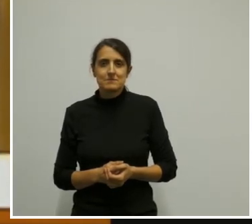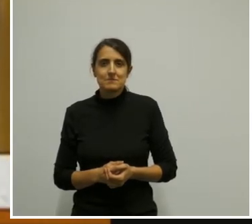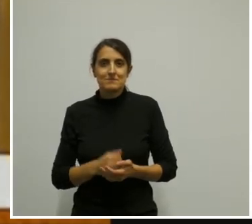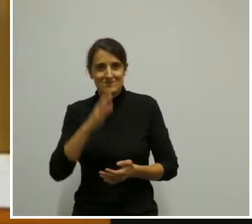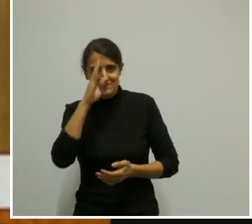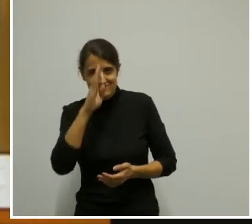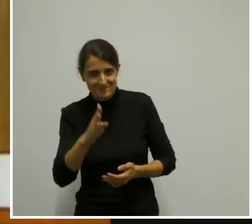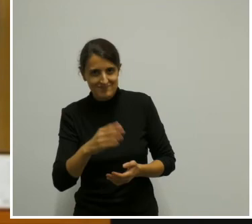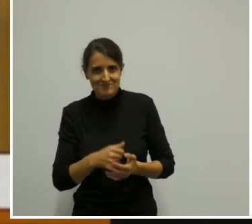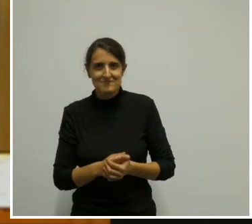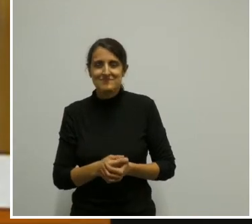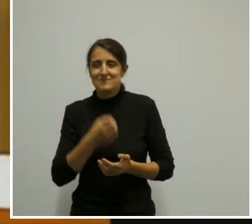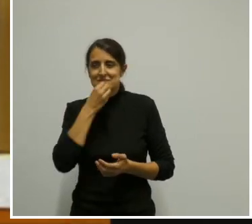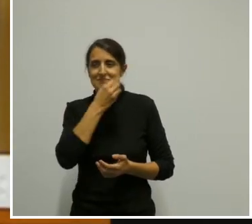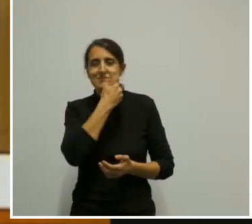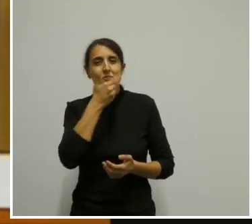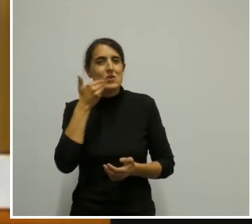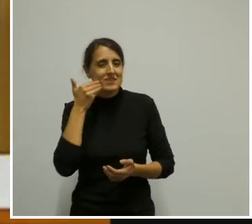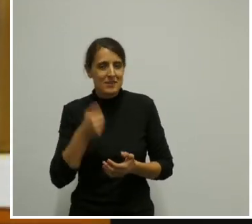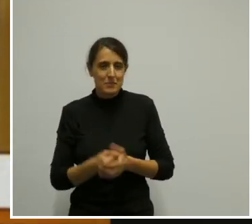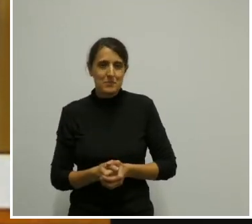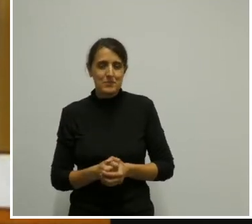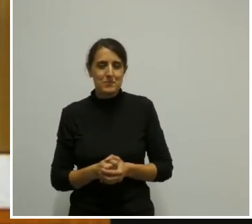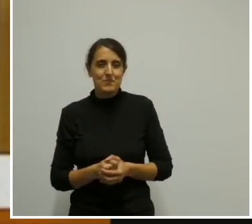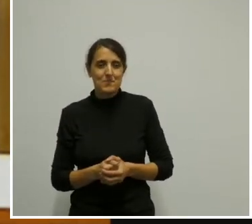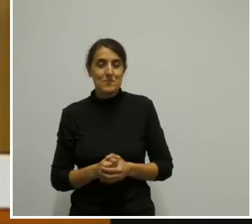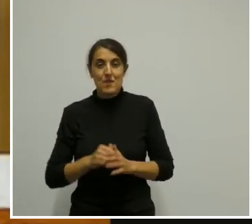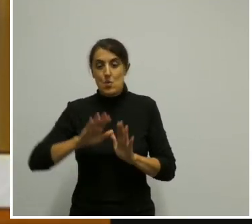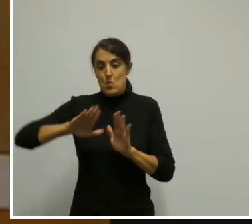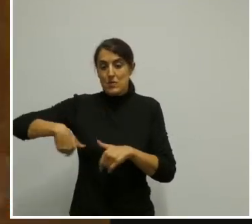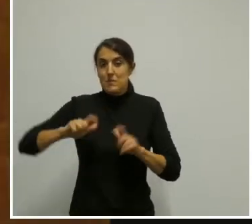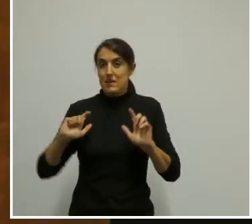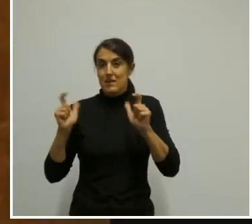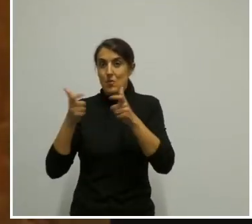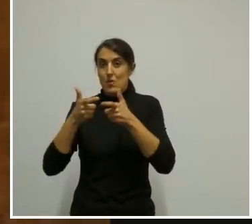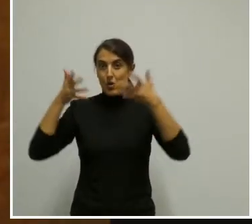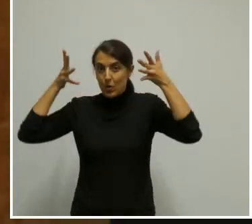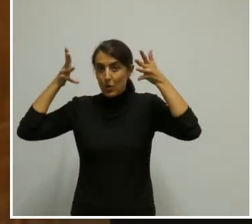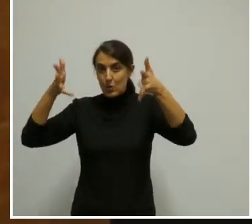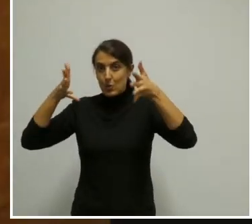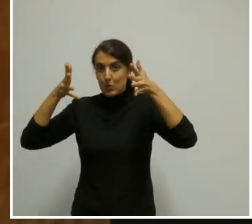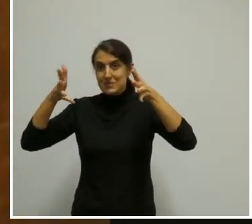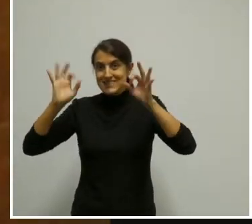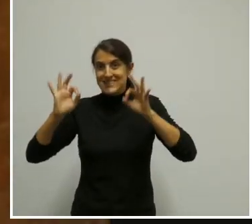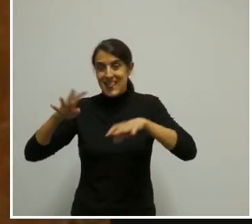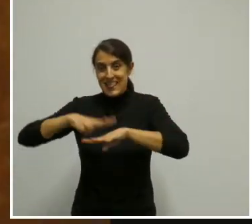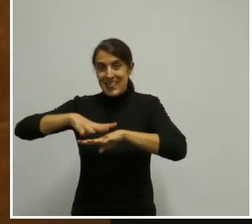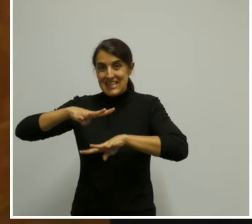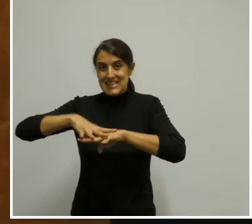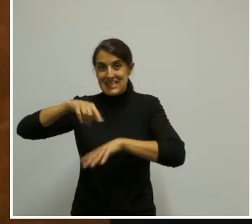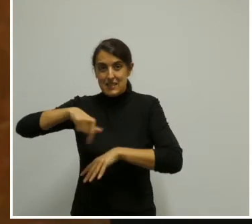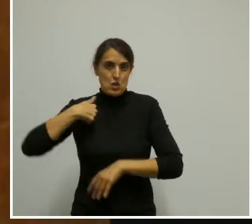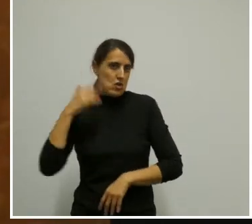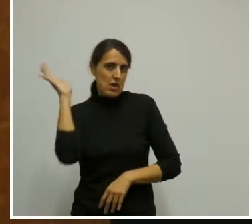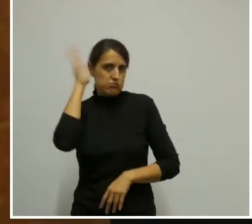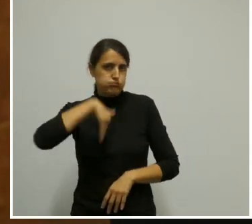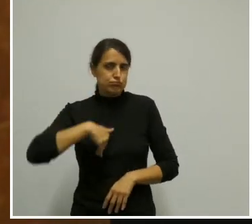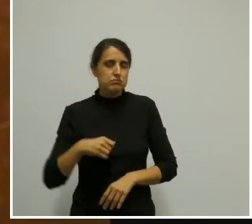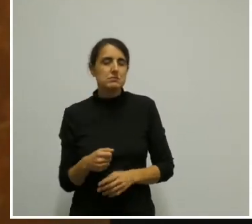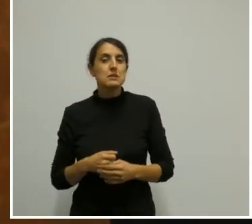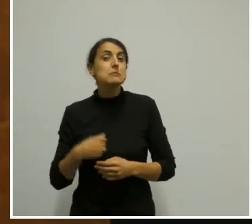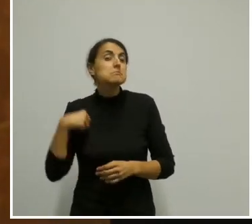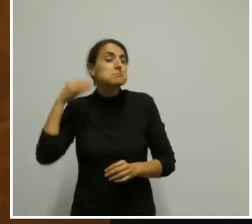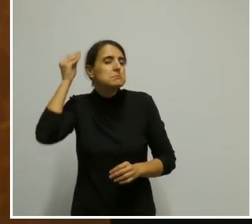Hola, bona tarda. En l'anterior reunió de Consell Escolar d'aquest districte, jo no hi era, crec que es